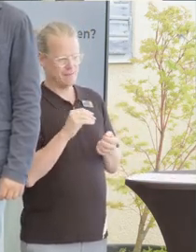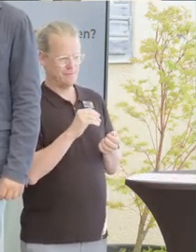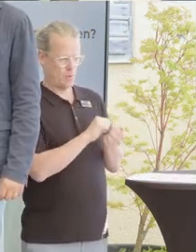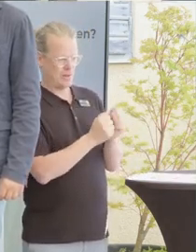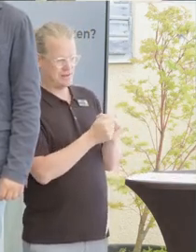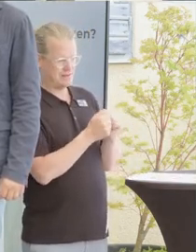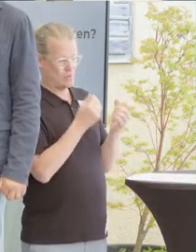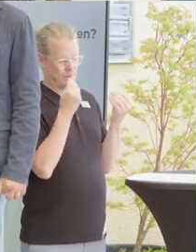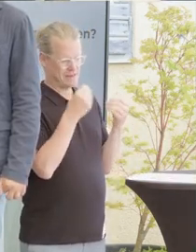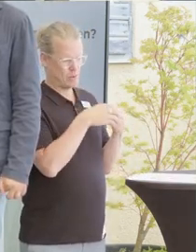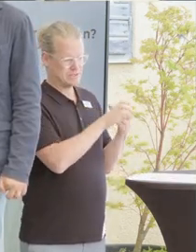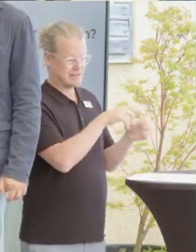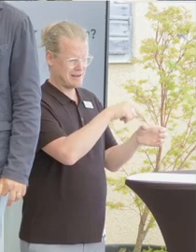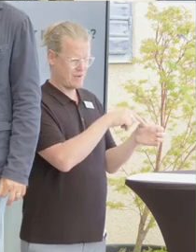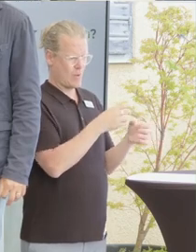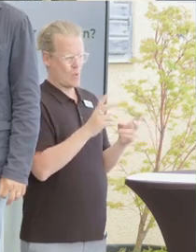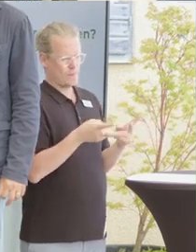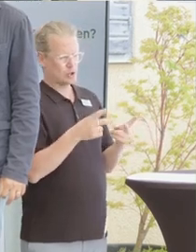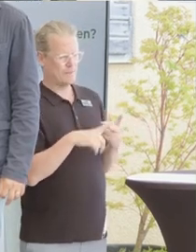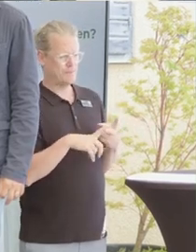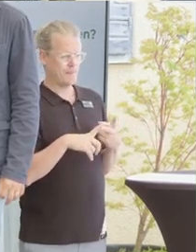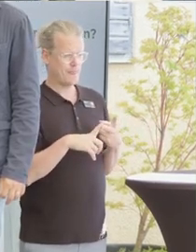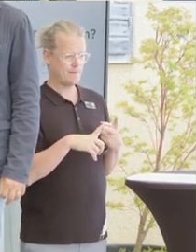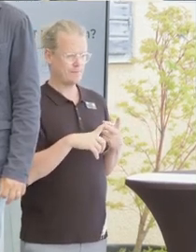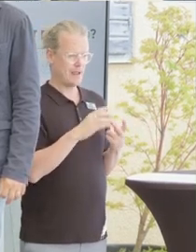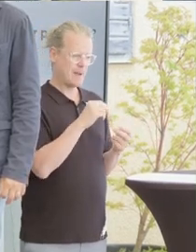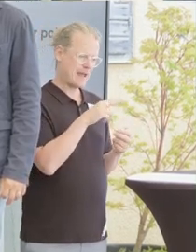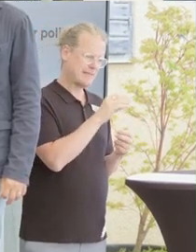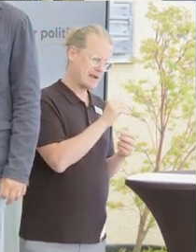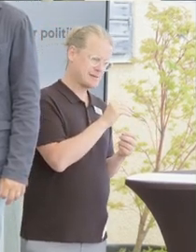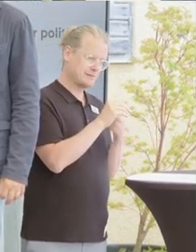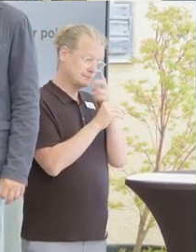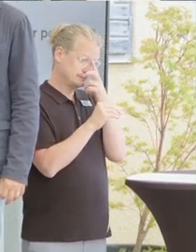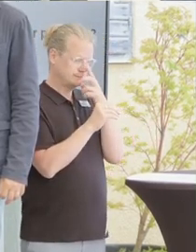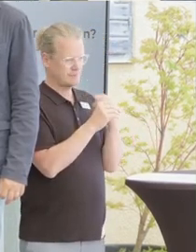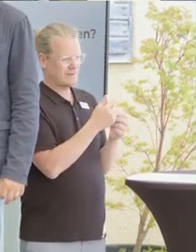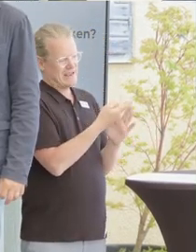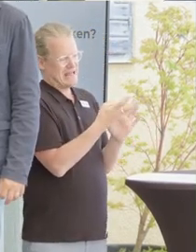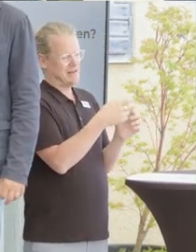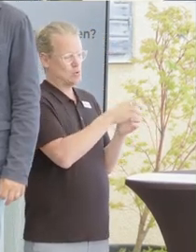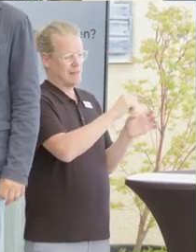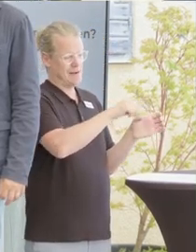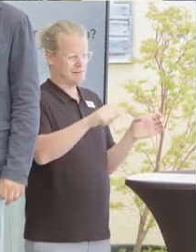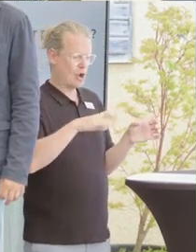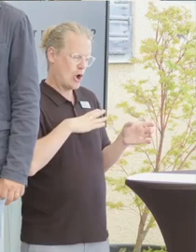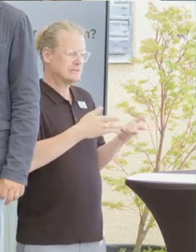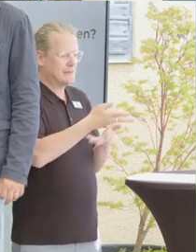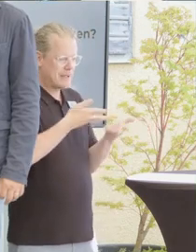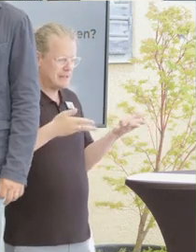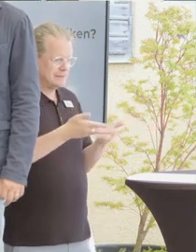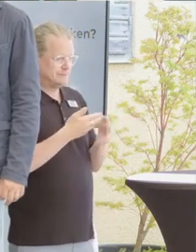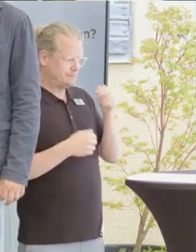i kulturutskottet, inte minst kring de här frågorna. Och som sagt, när vi sitter i